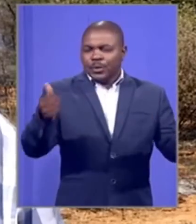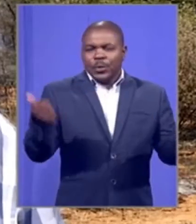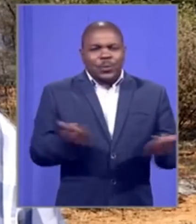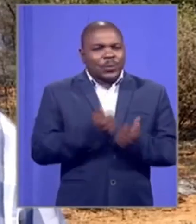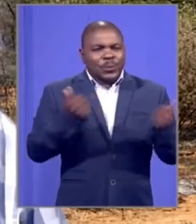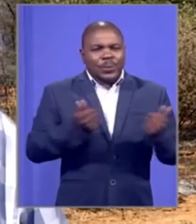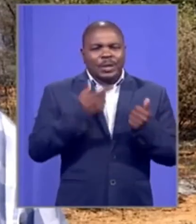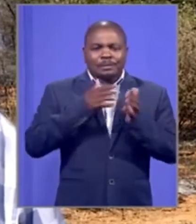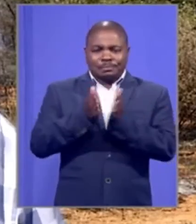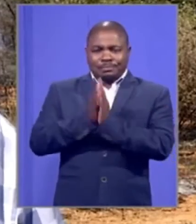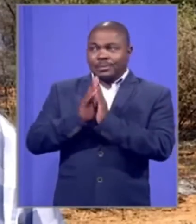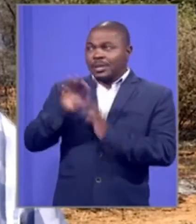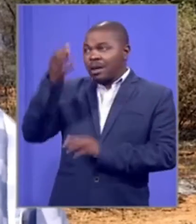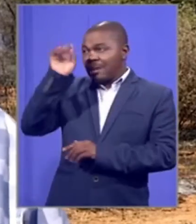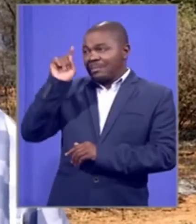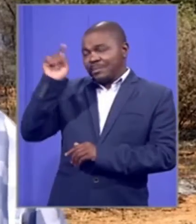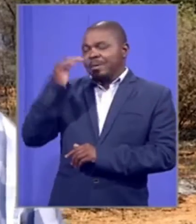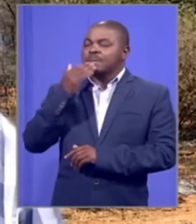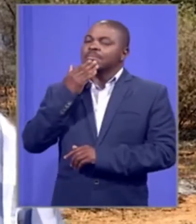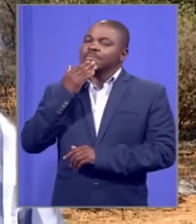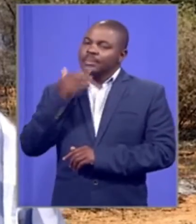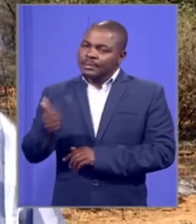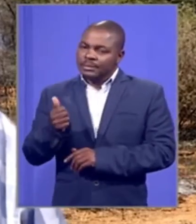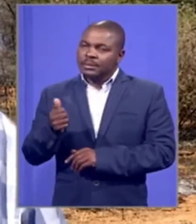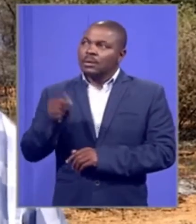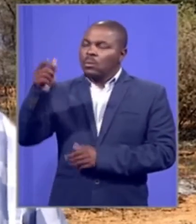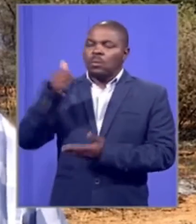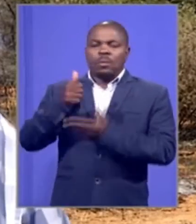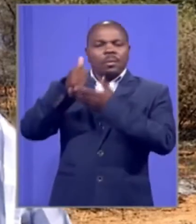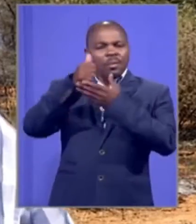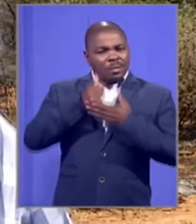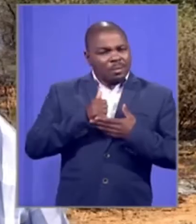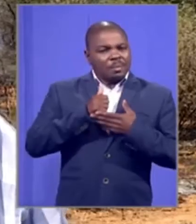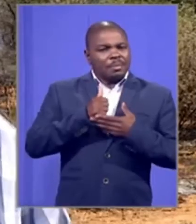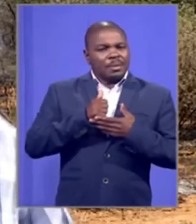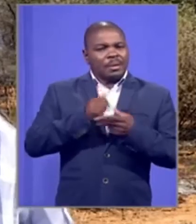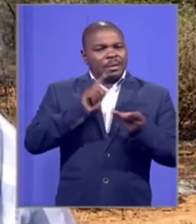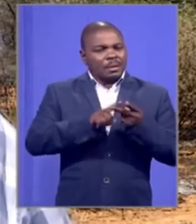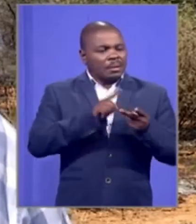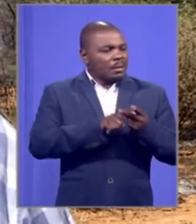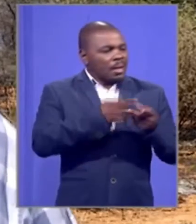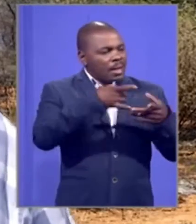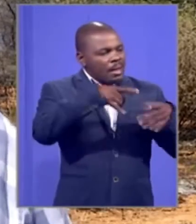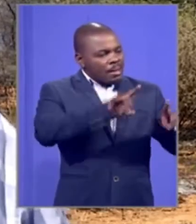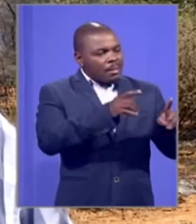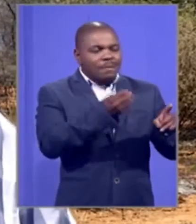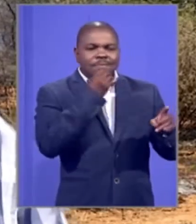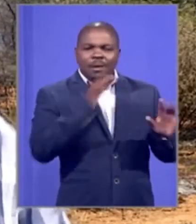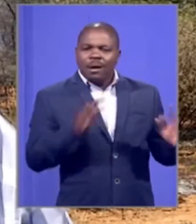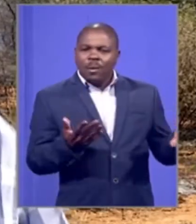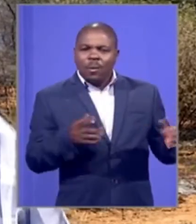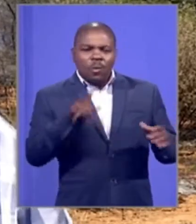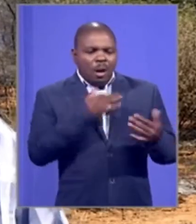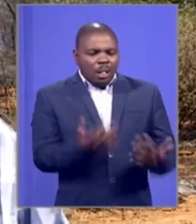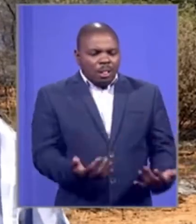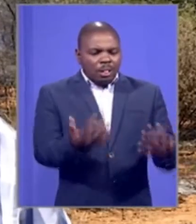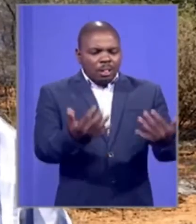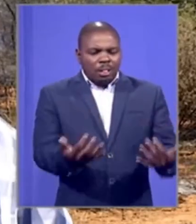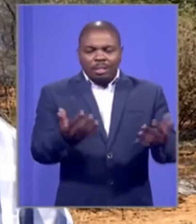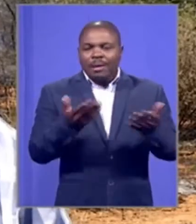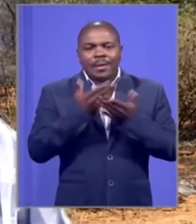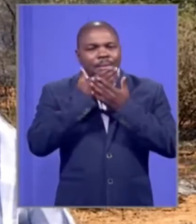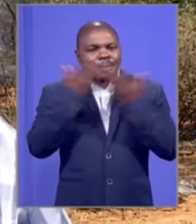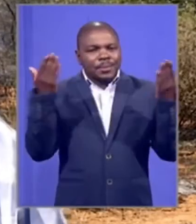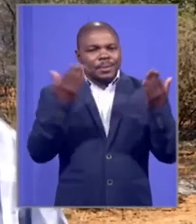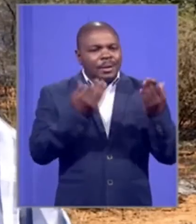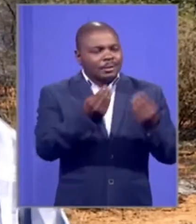godimo mo pusong ya rona gore re ka bona thuso ka ya go otla dipholofolo gobane ga go sana naga mo di tla kgonang go